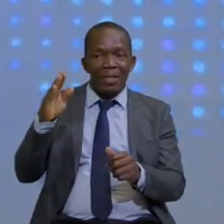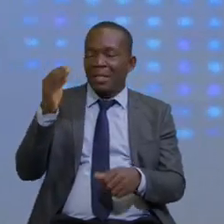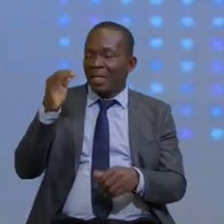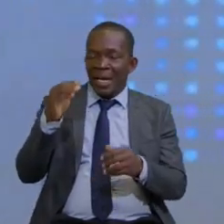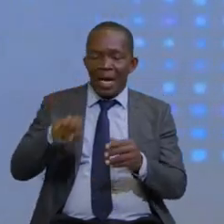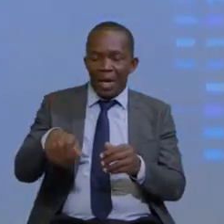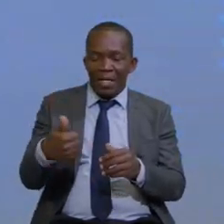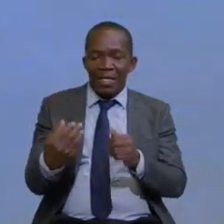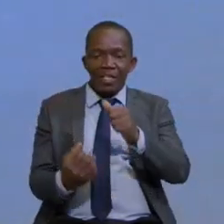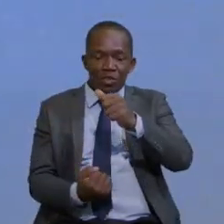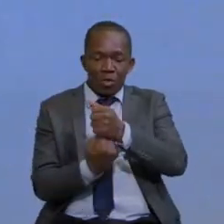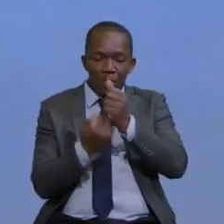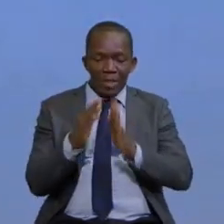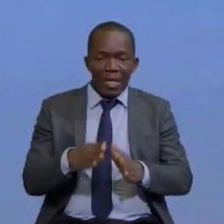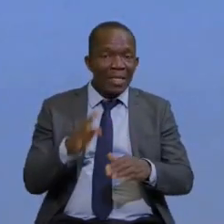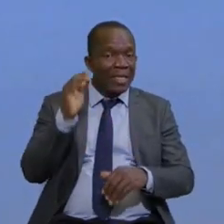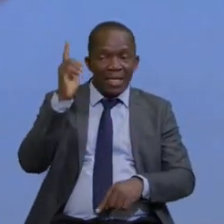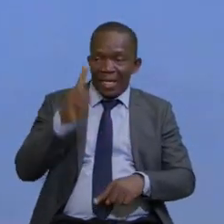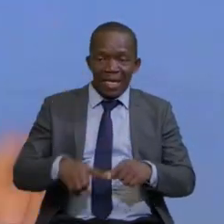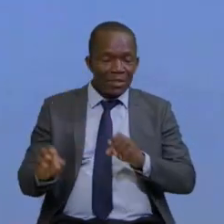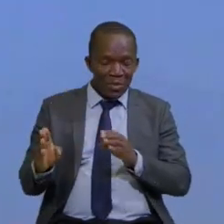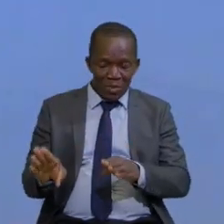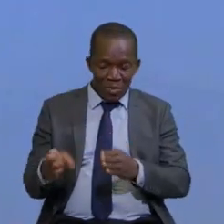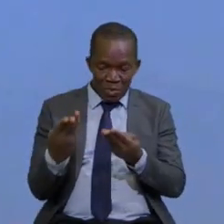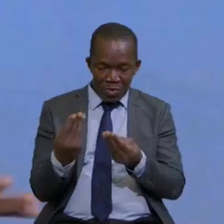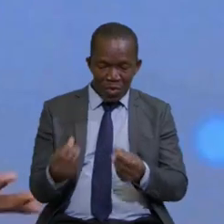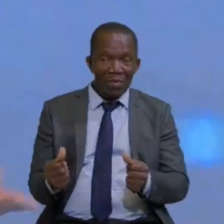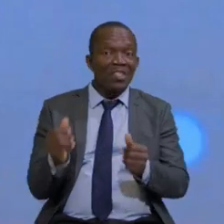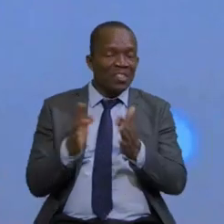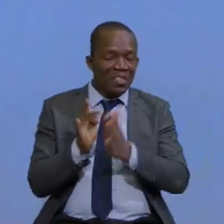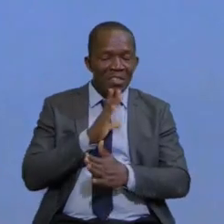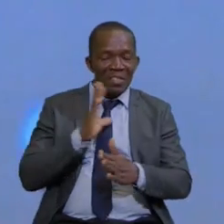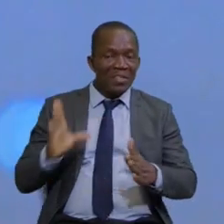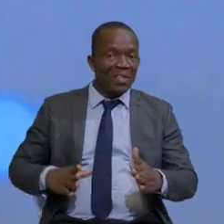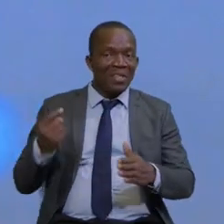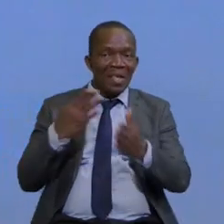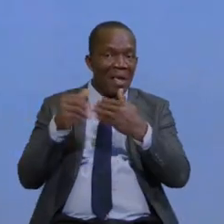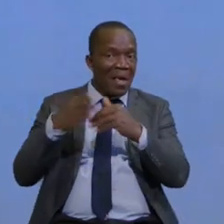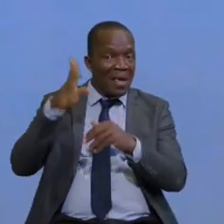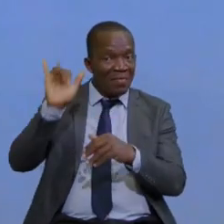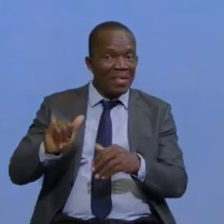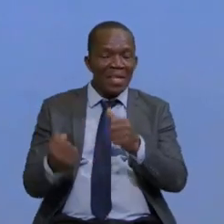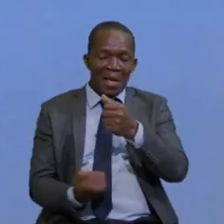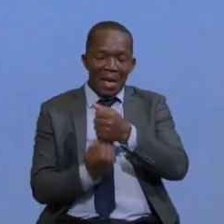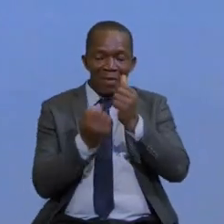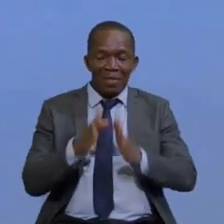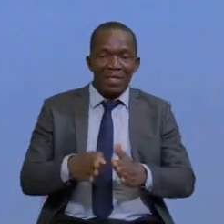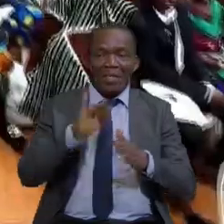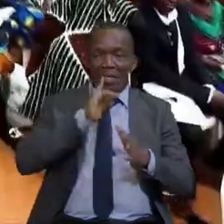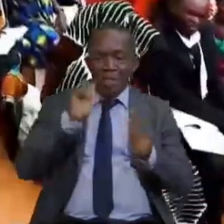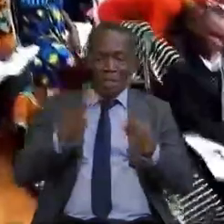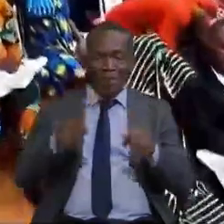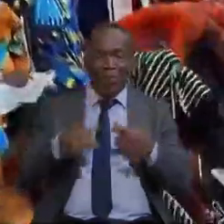ceux qui n'ont pas pu régler, l'avocat du ciel est capable de résoudre ce problème. Il guérit,